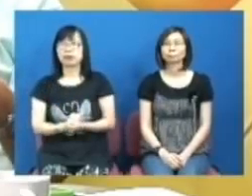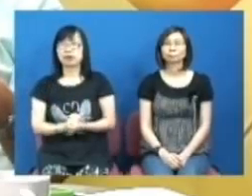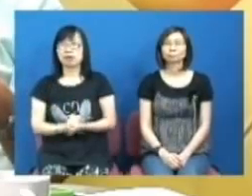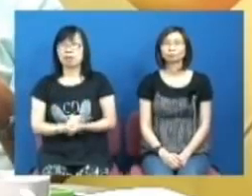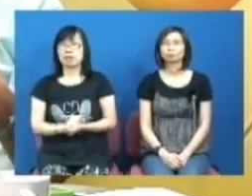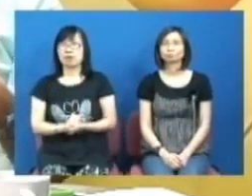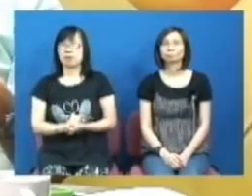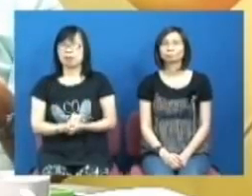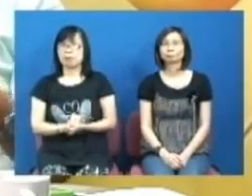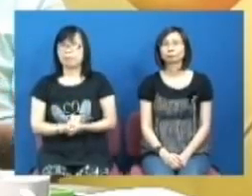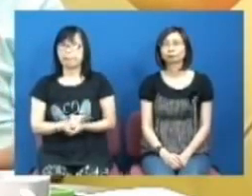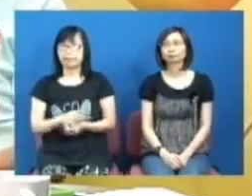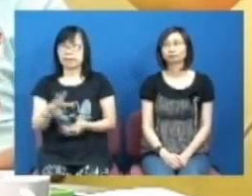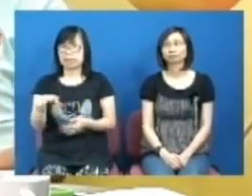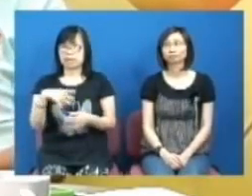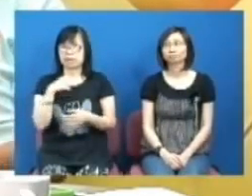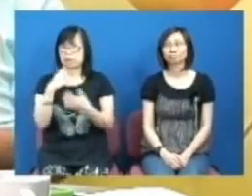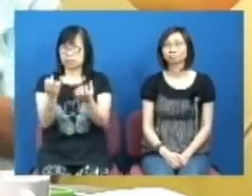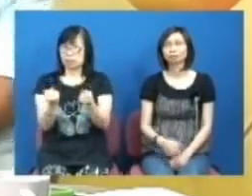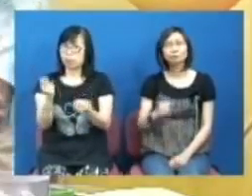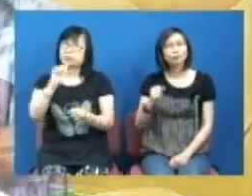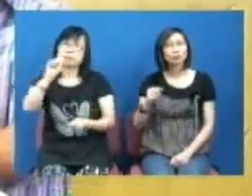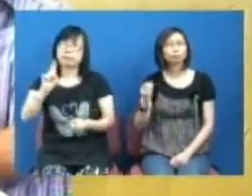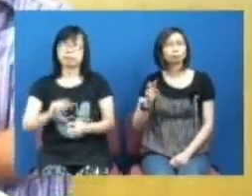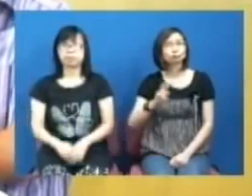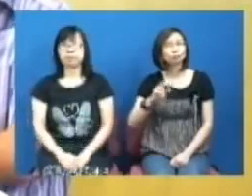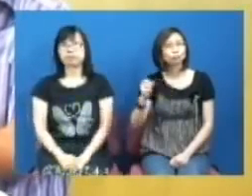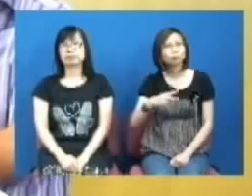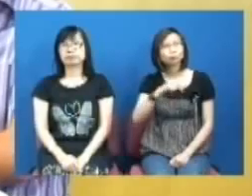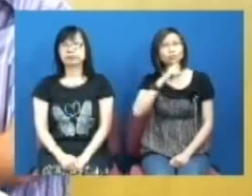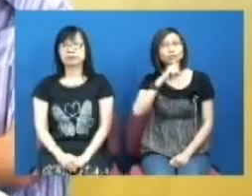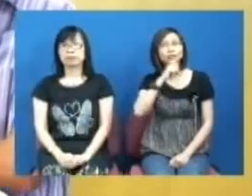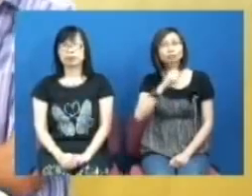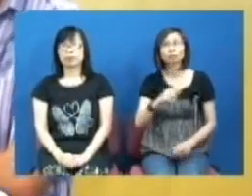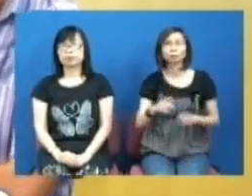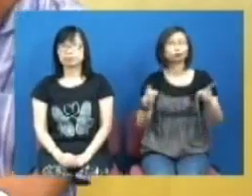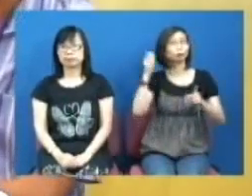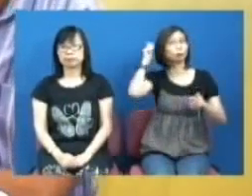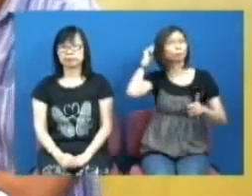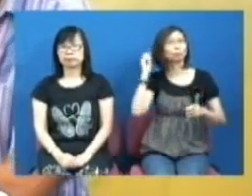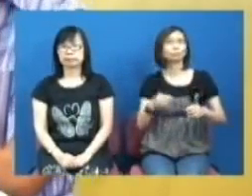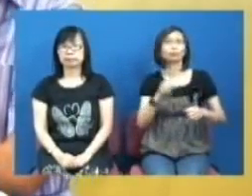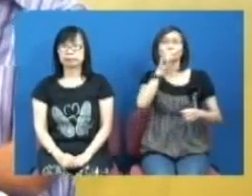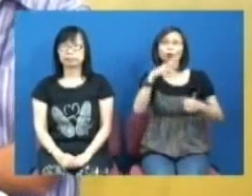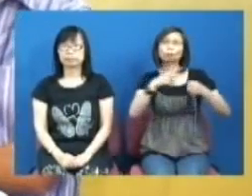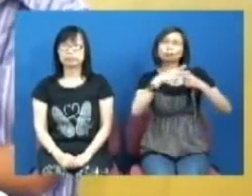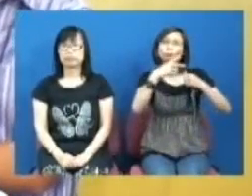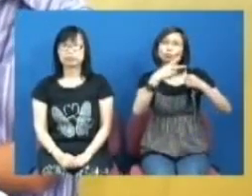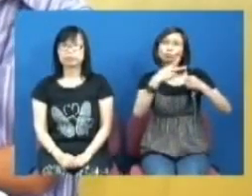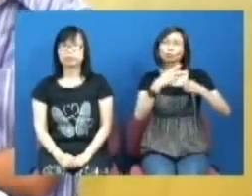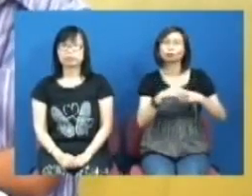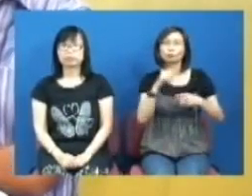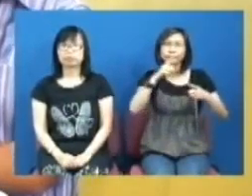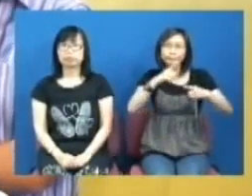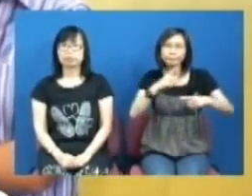光領嘅話，你要爭取啲乜嘢啊？ 同埋啱頭先頭長毛頭嘅兩點，我而家要一定要講先。第一樣嘢就係話，